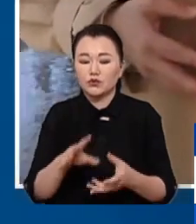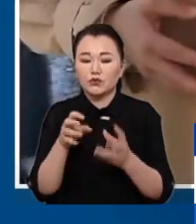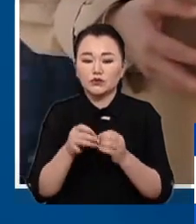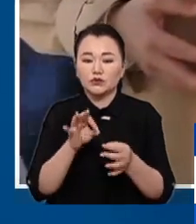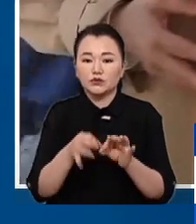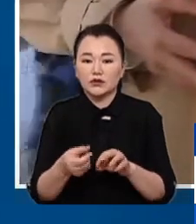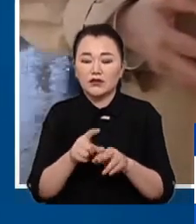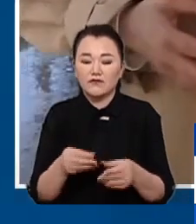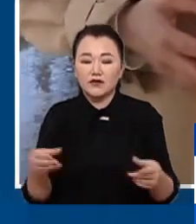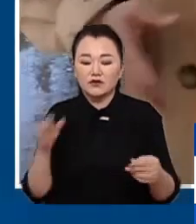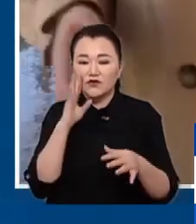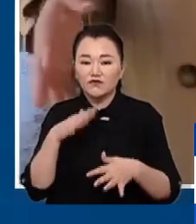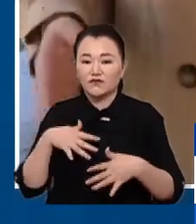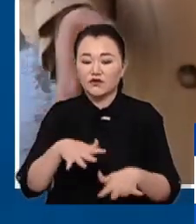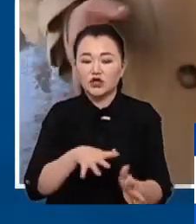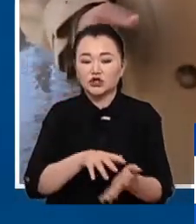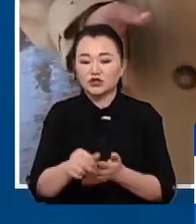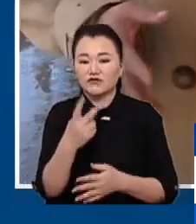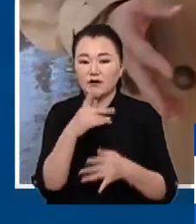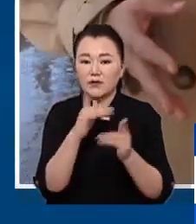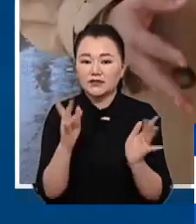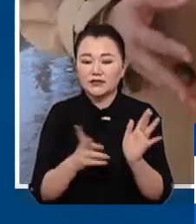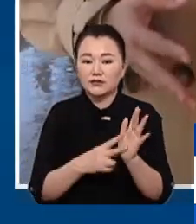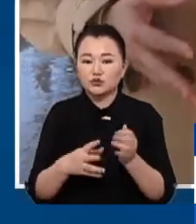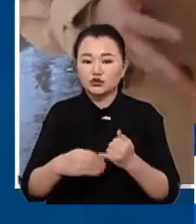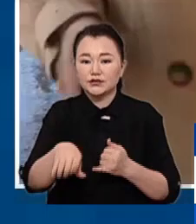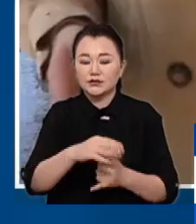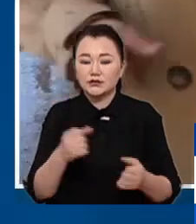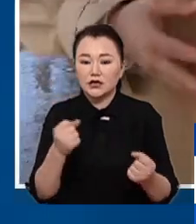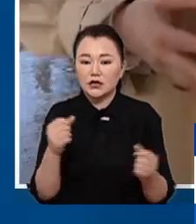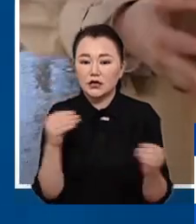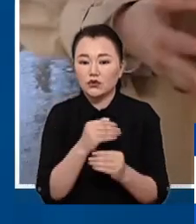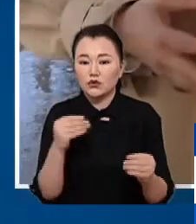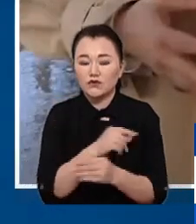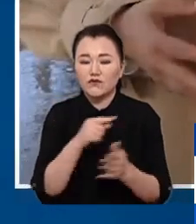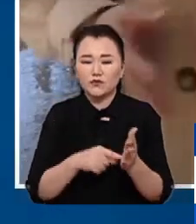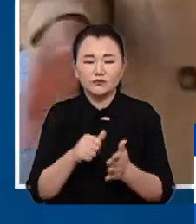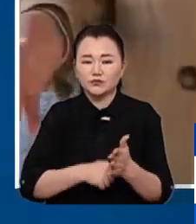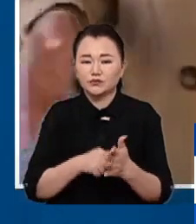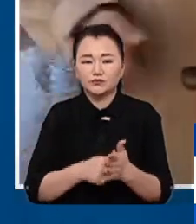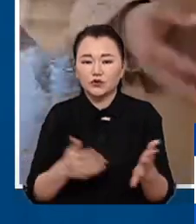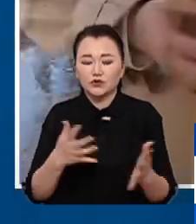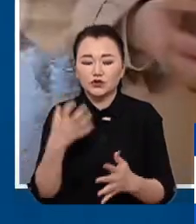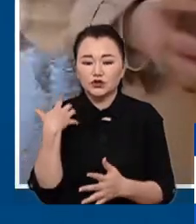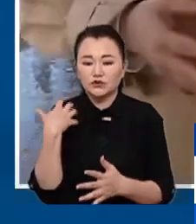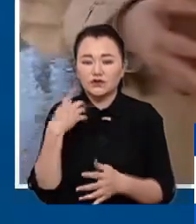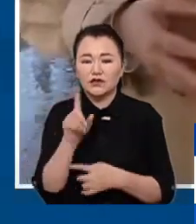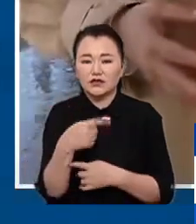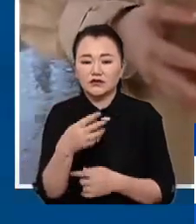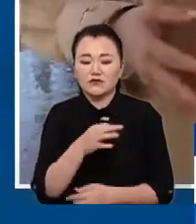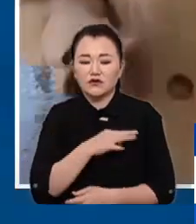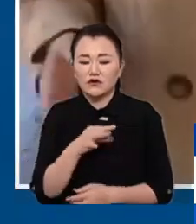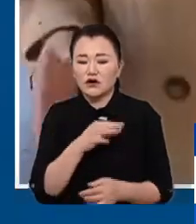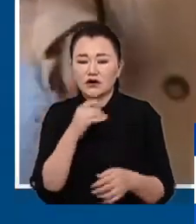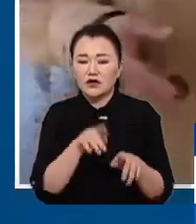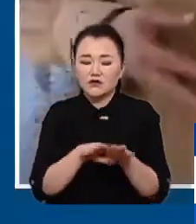этой весной паводок разрушил 2 моста и 7 участков дорог. На вопрос, в чем причина, чиновники единодушны во